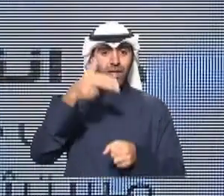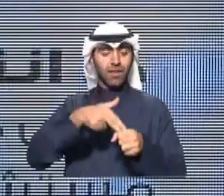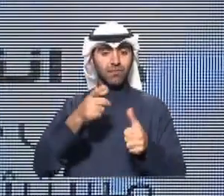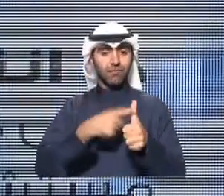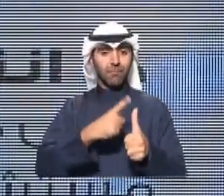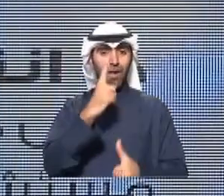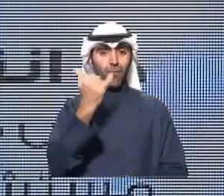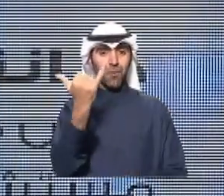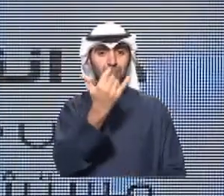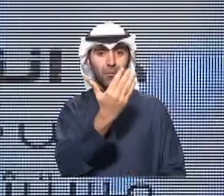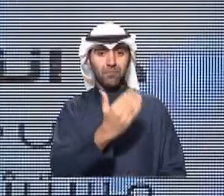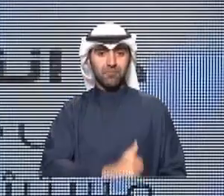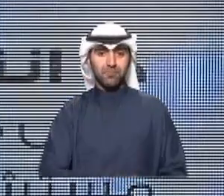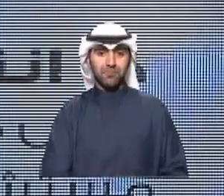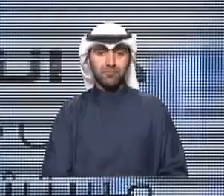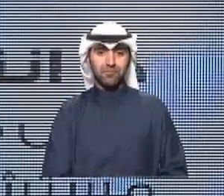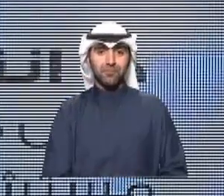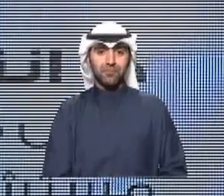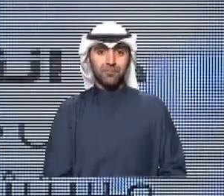والسداد.